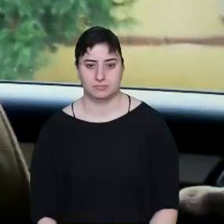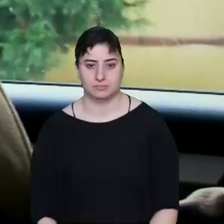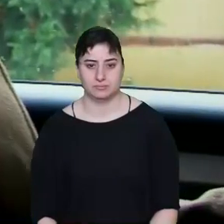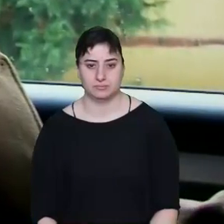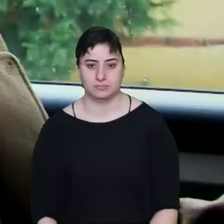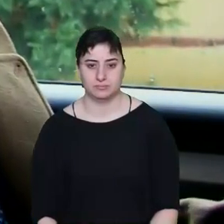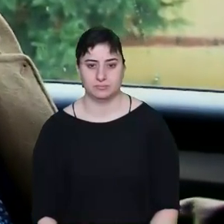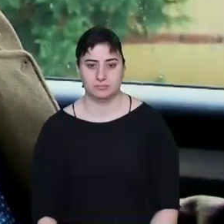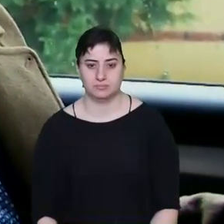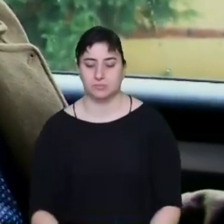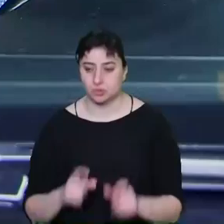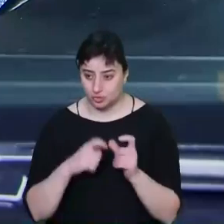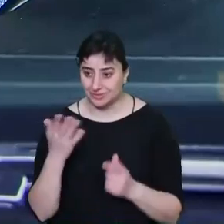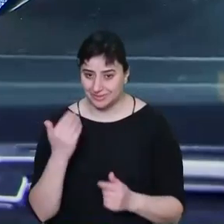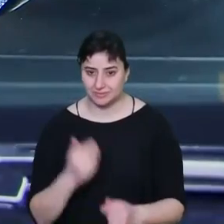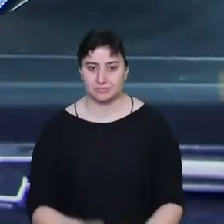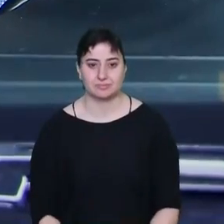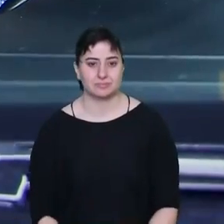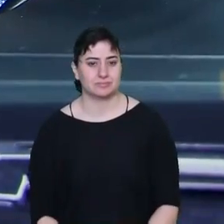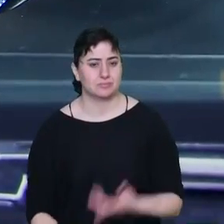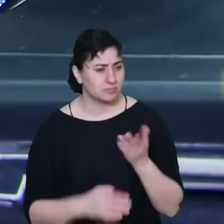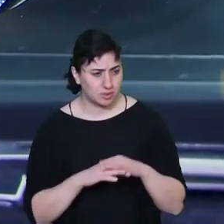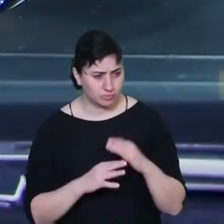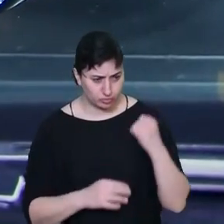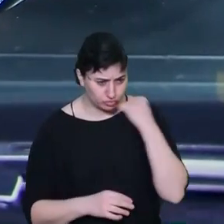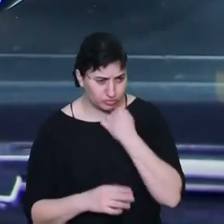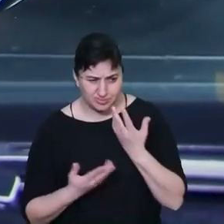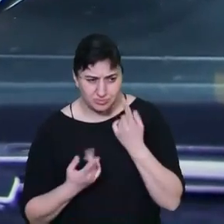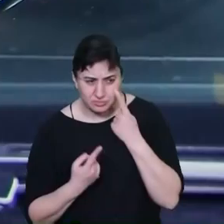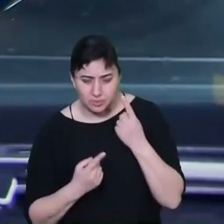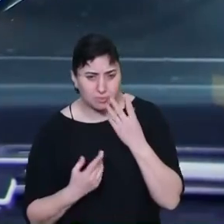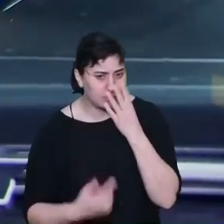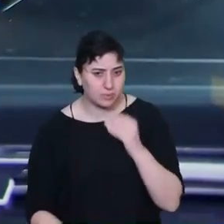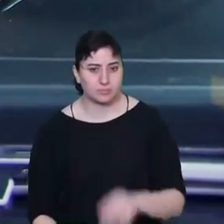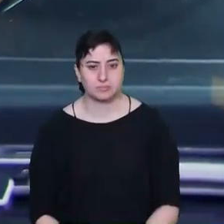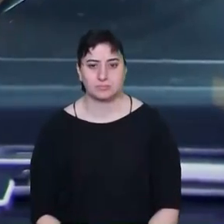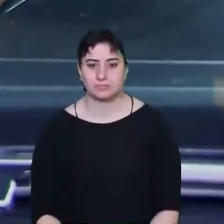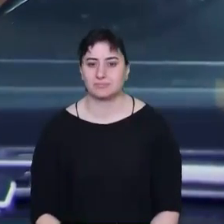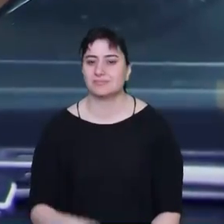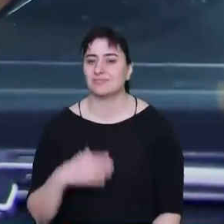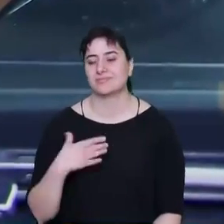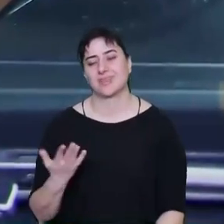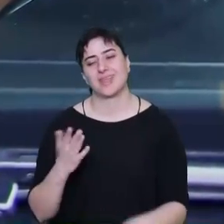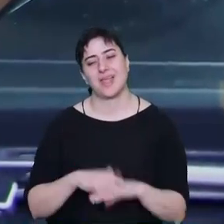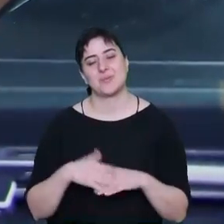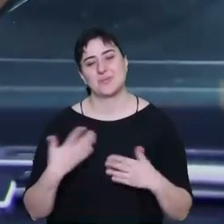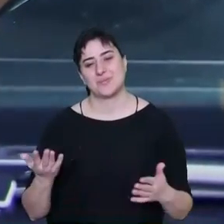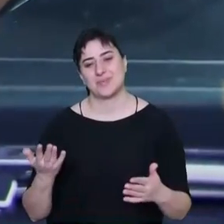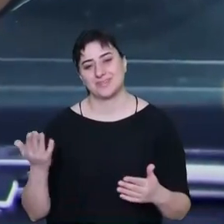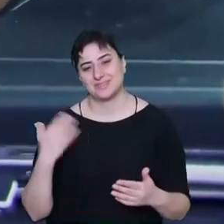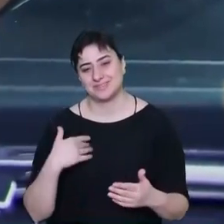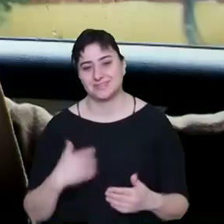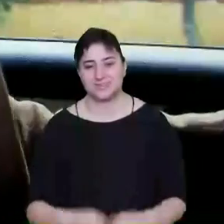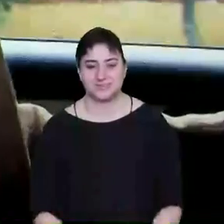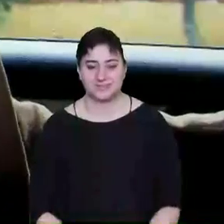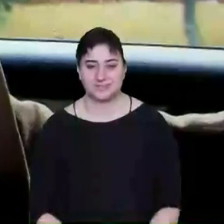tedirgin. Şükrü yaklaş. Vuracaksın mı, ne yapacaksın? Bakıştan hiç beğenmedin Zahar. Yapma Şükrü, yapma. Samimi